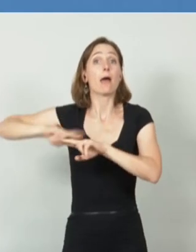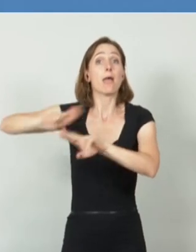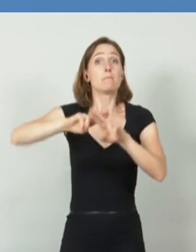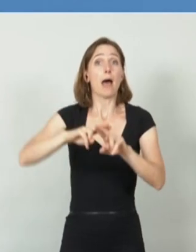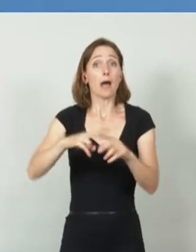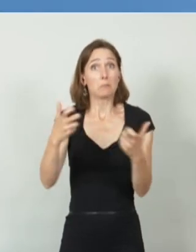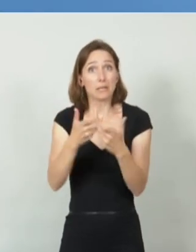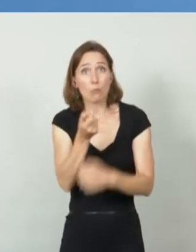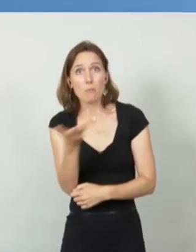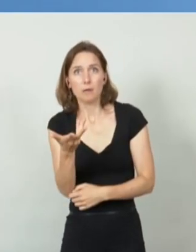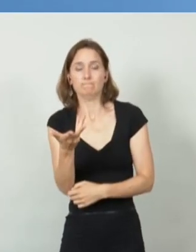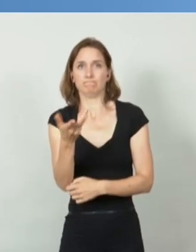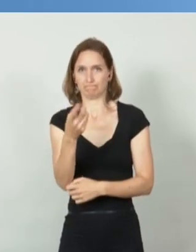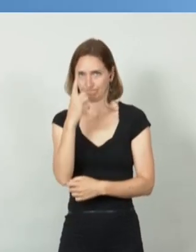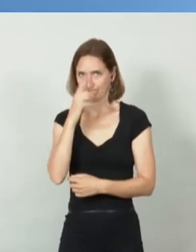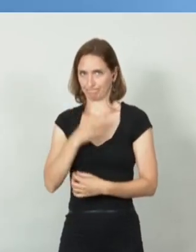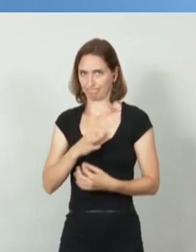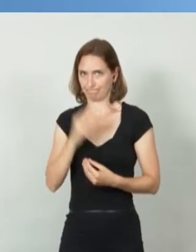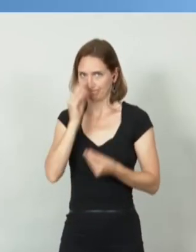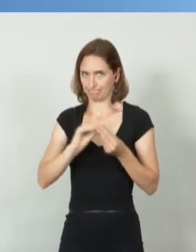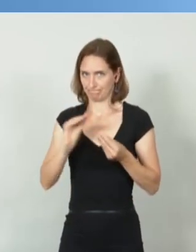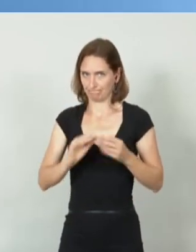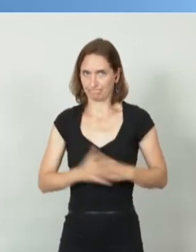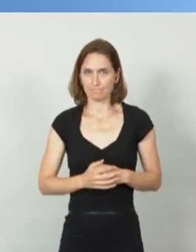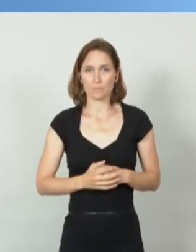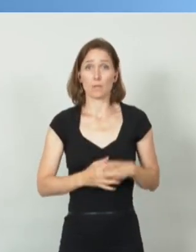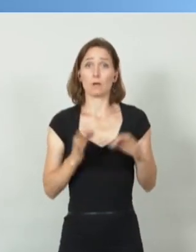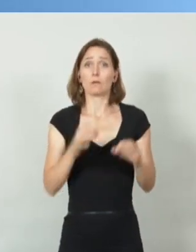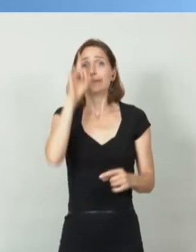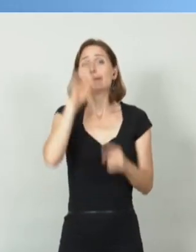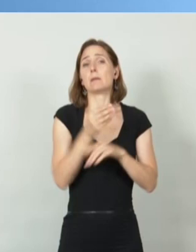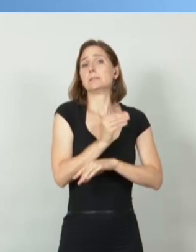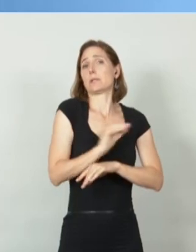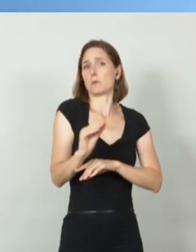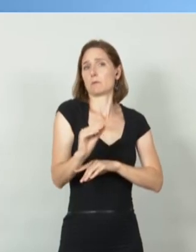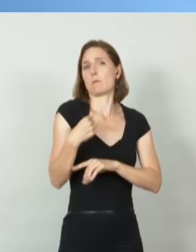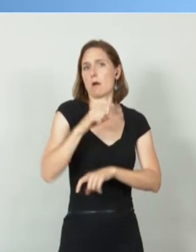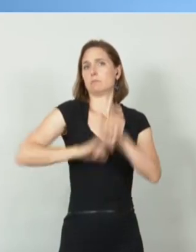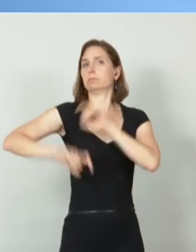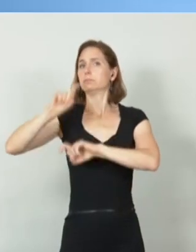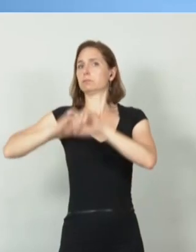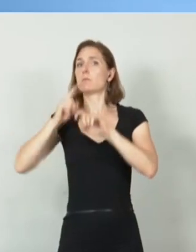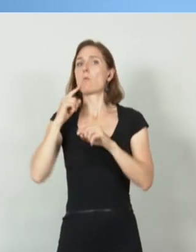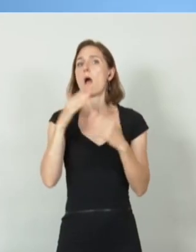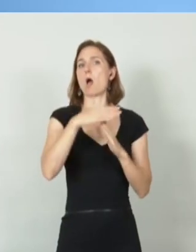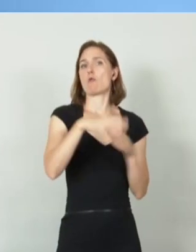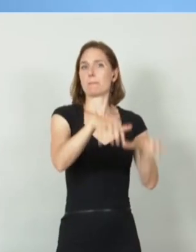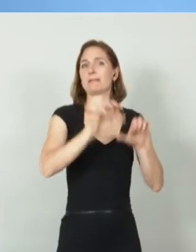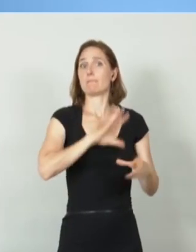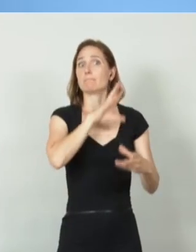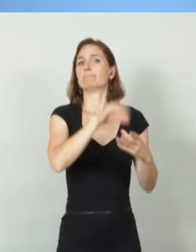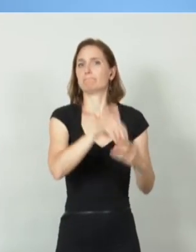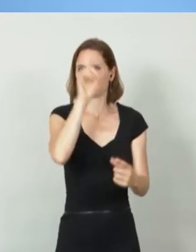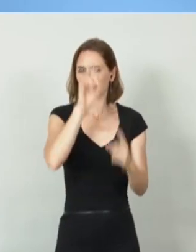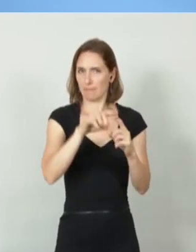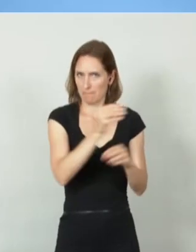on en revient au sujet de la sécurité que j'ai que nous avons eu l'occasion d'évoquer en compte administratif les frais de maîtrise